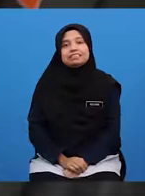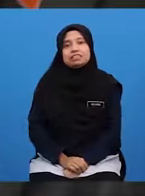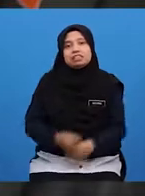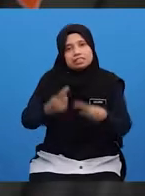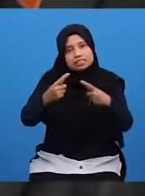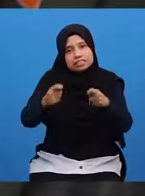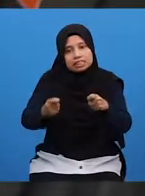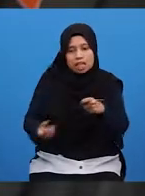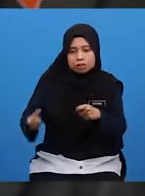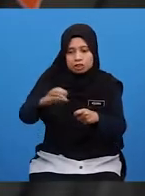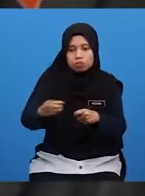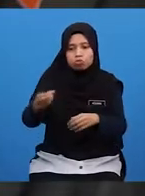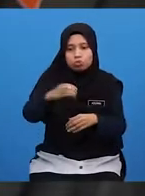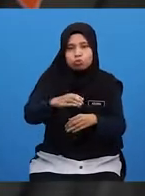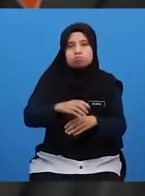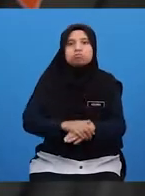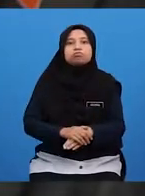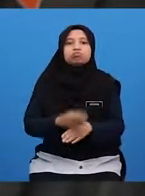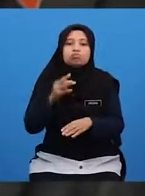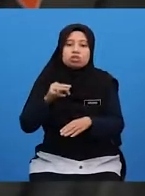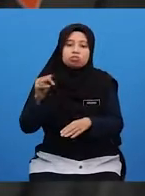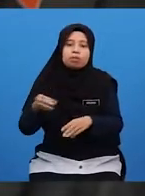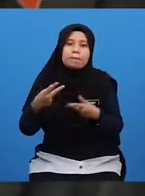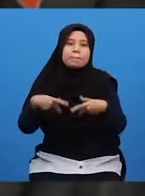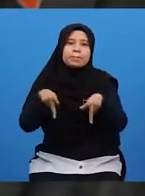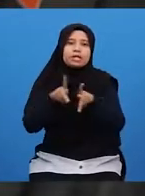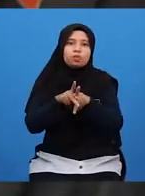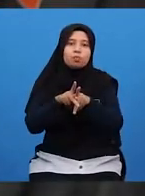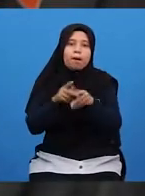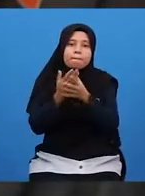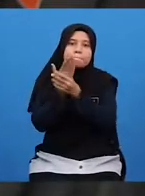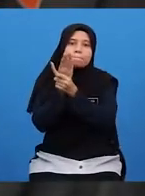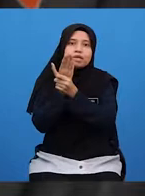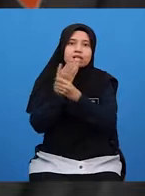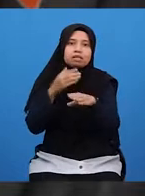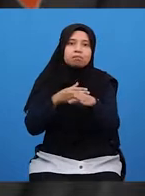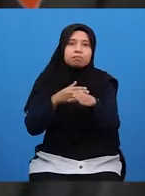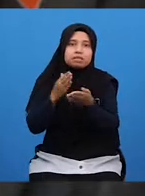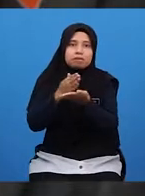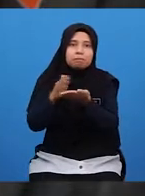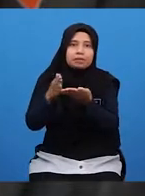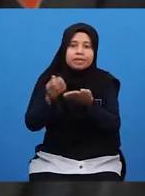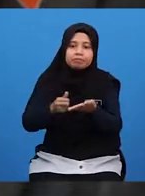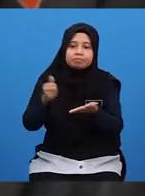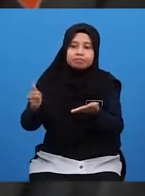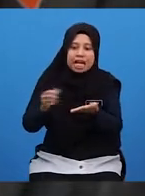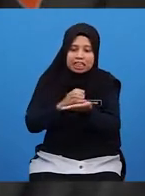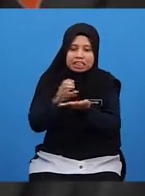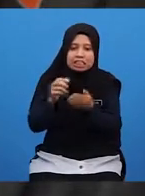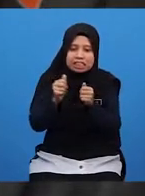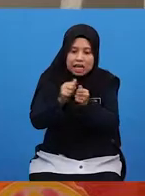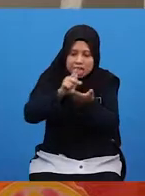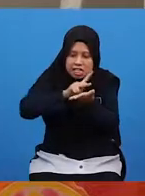Setelah mencedok lilin panas, murid-murid perlu pegang pada bahagian pemegang alat canting dengan